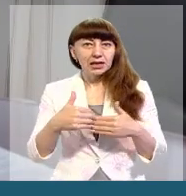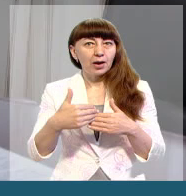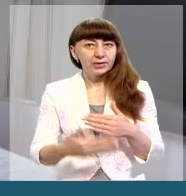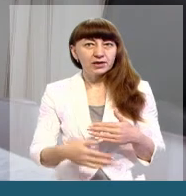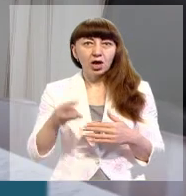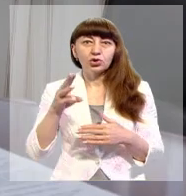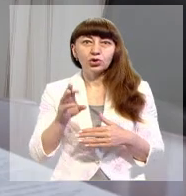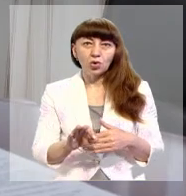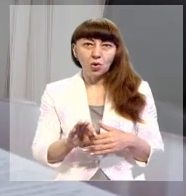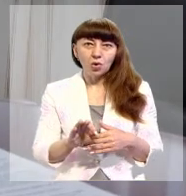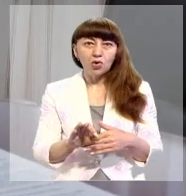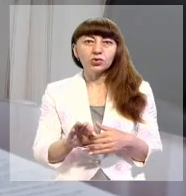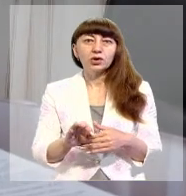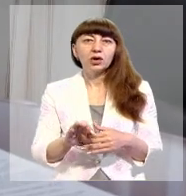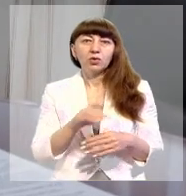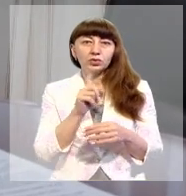у него был штраф